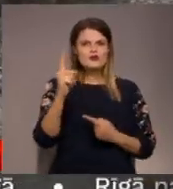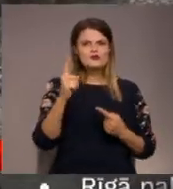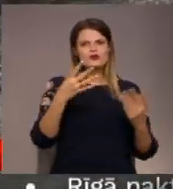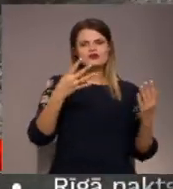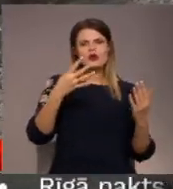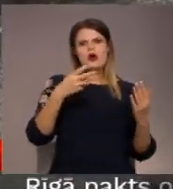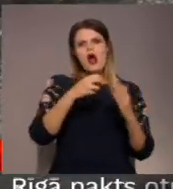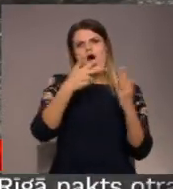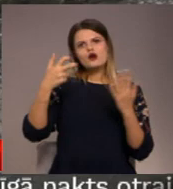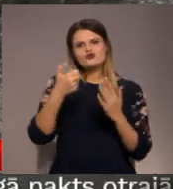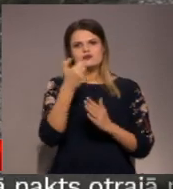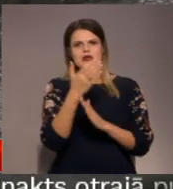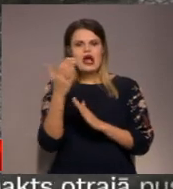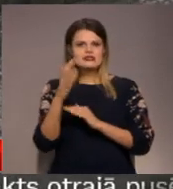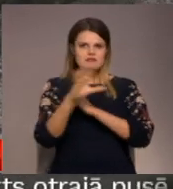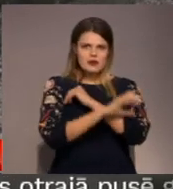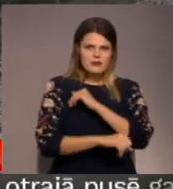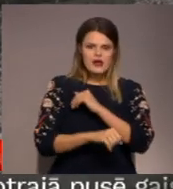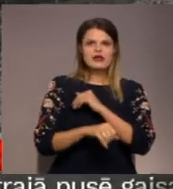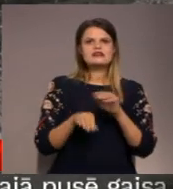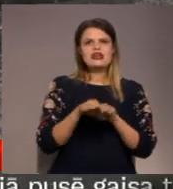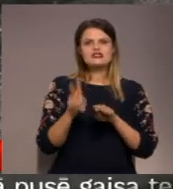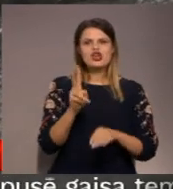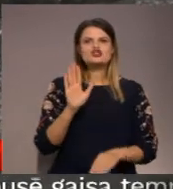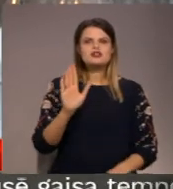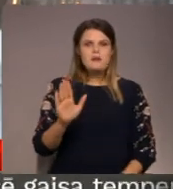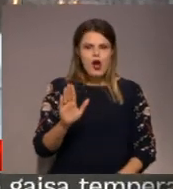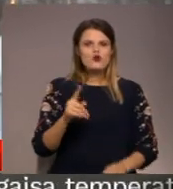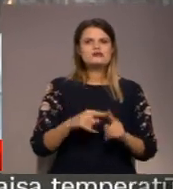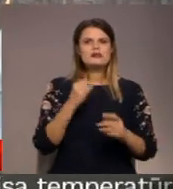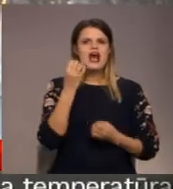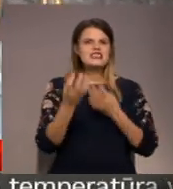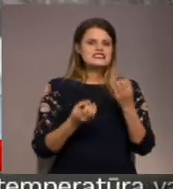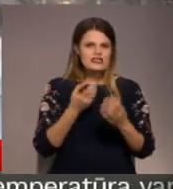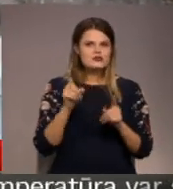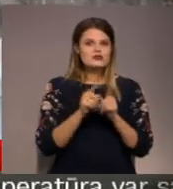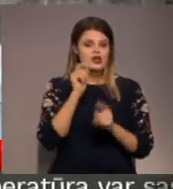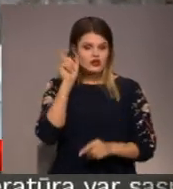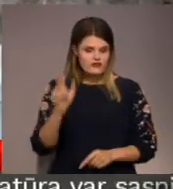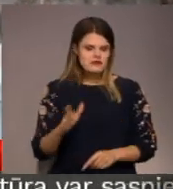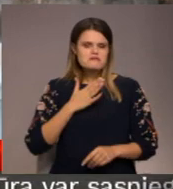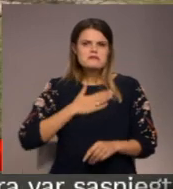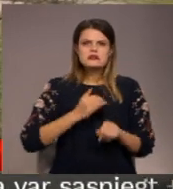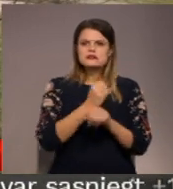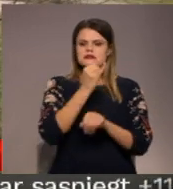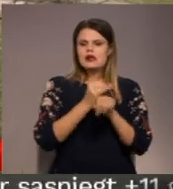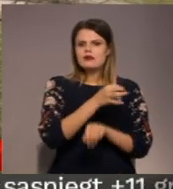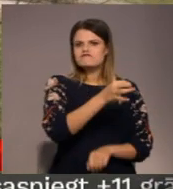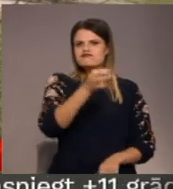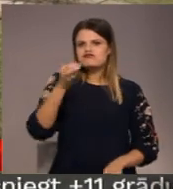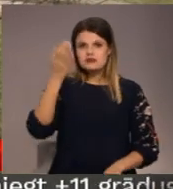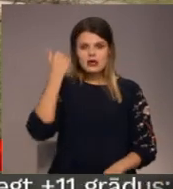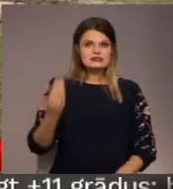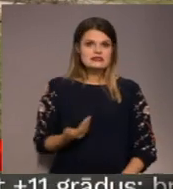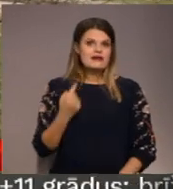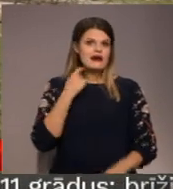beigās. Līdzīgi kā Krišāns Barons brāļi Kaudzītis un Imants Ziedonis, arī Jākabs Janševskis bija ceļot mīlētājs, kurš tad, kad jau